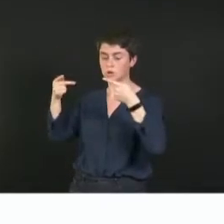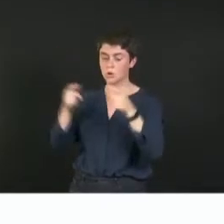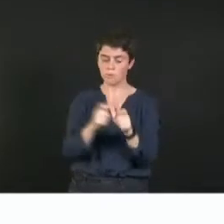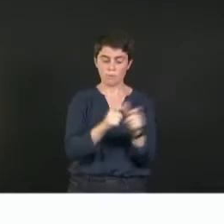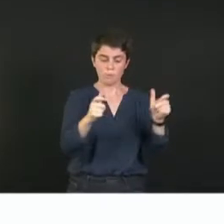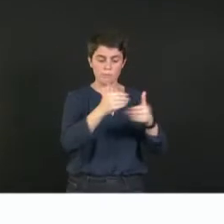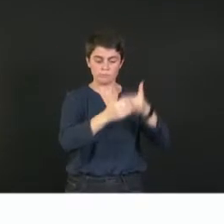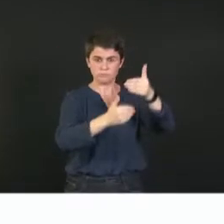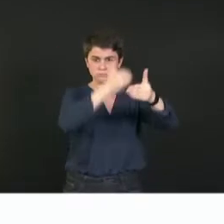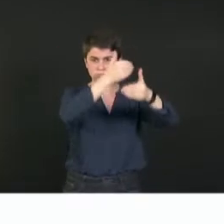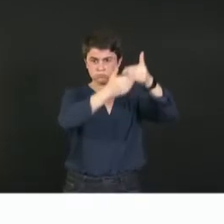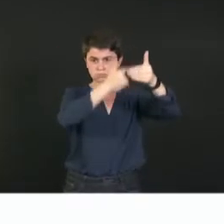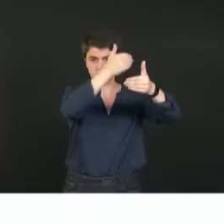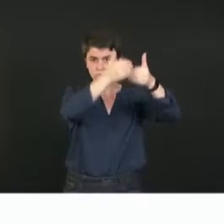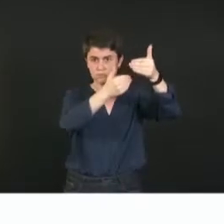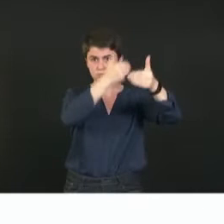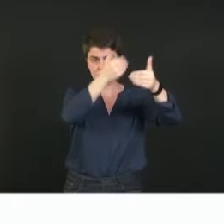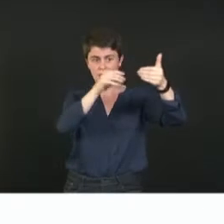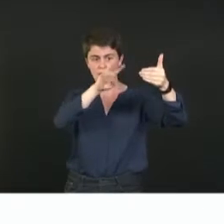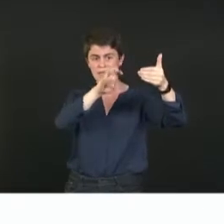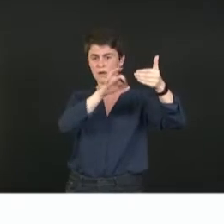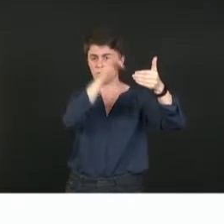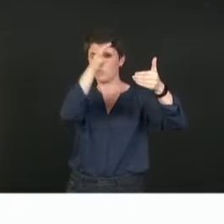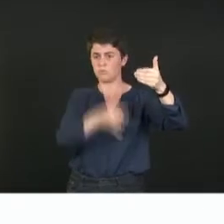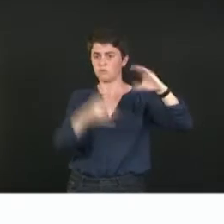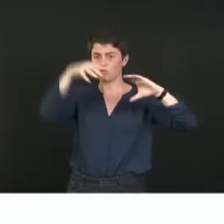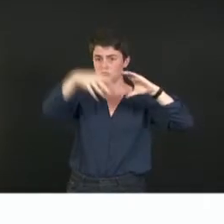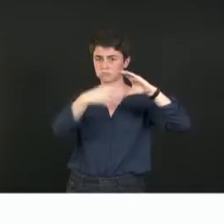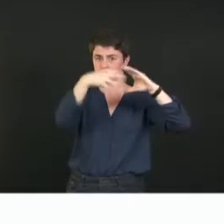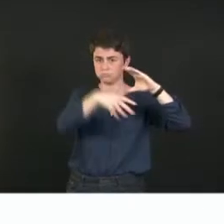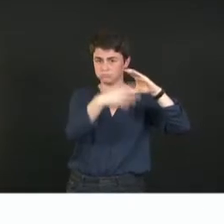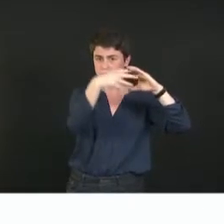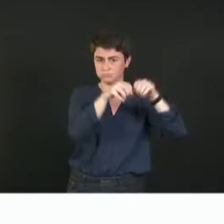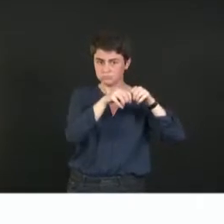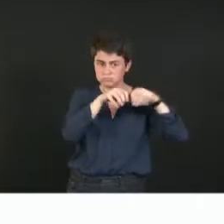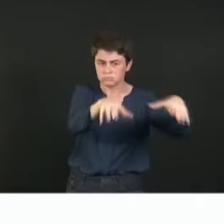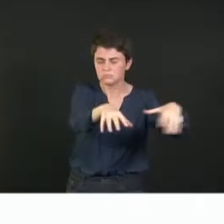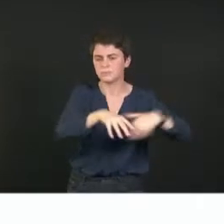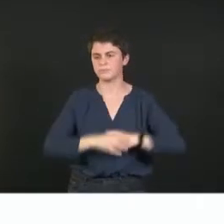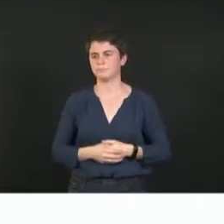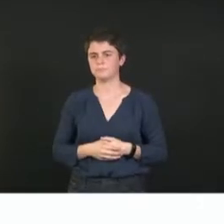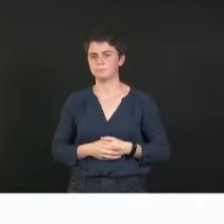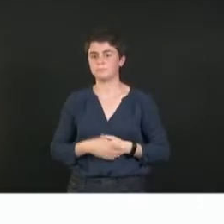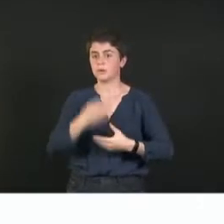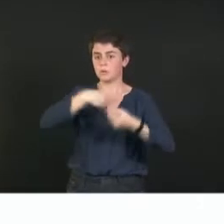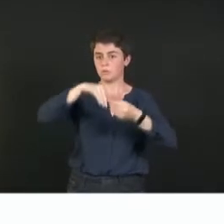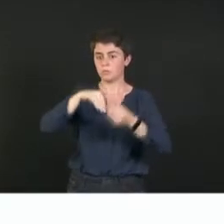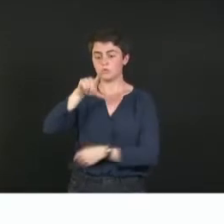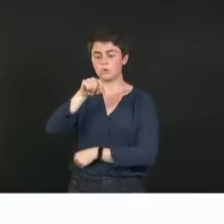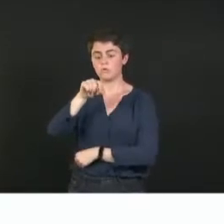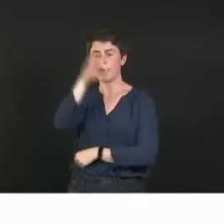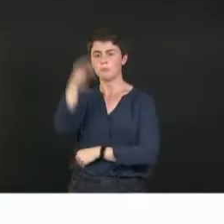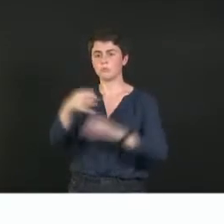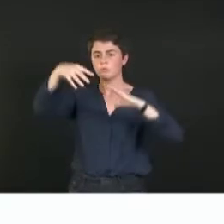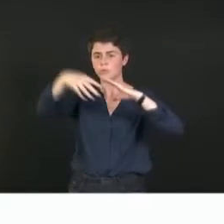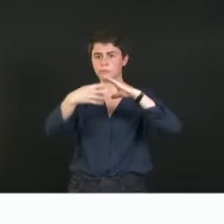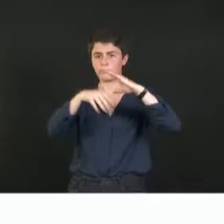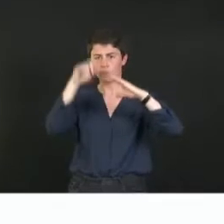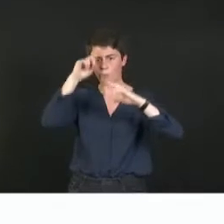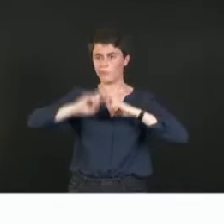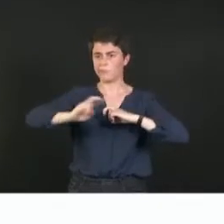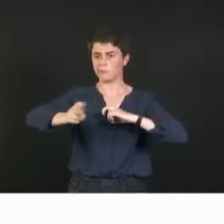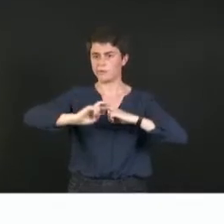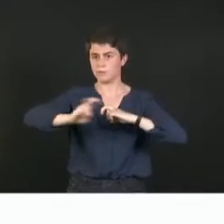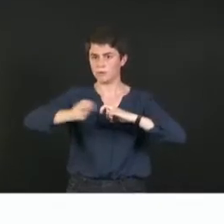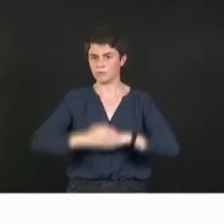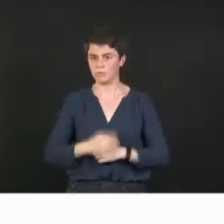bâtiment pèse 40% des émissions de gaz à effet de serre. Si vous ajoutez 20% pour le déplacement, donc un architecte